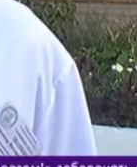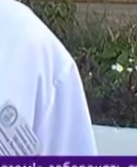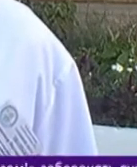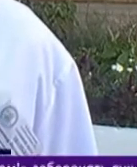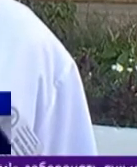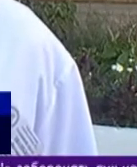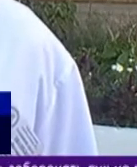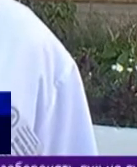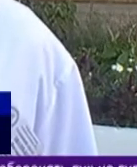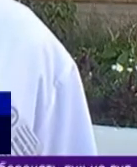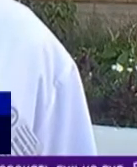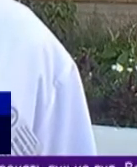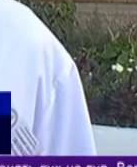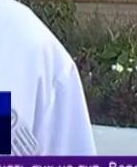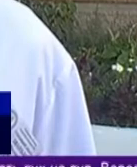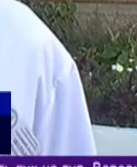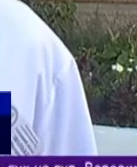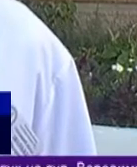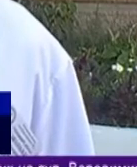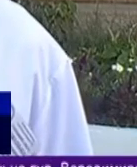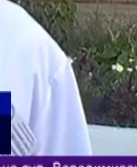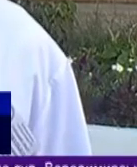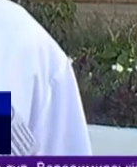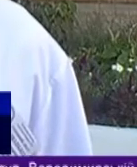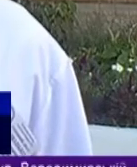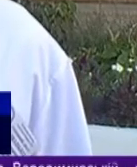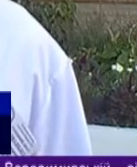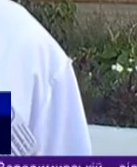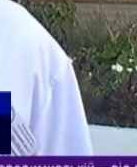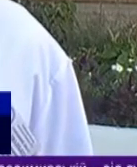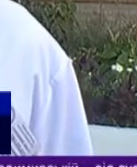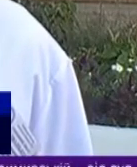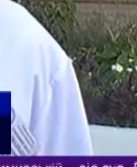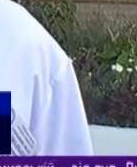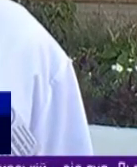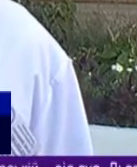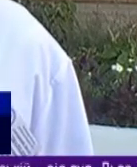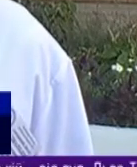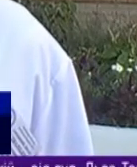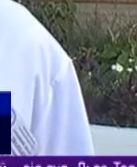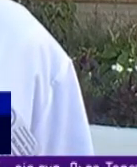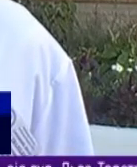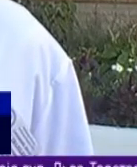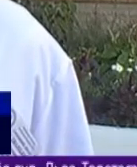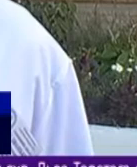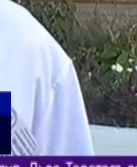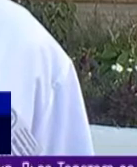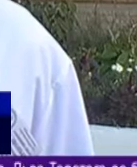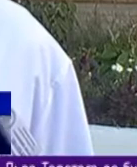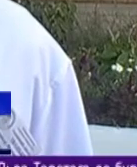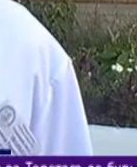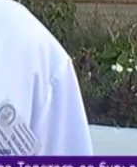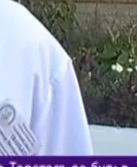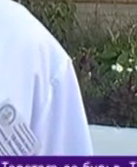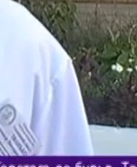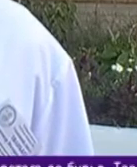році обов'язково буде впроваджена в роботу. І це дозволить якісно змінити рівень надання сучасної